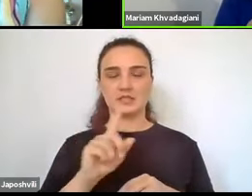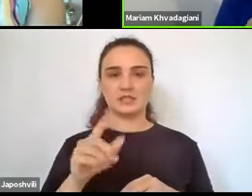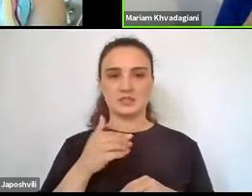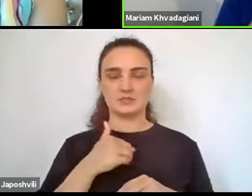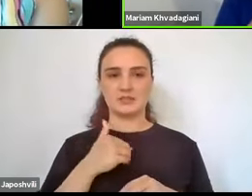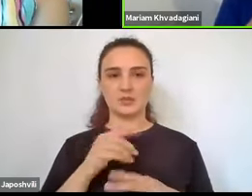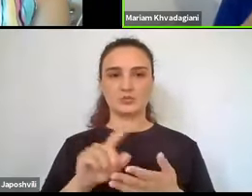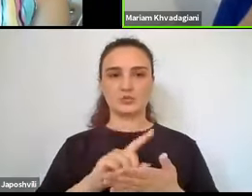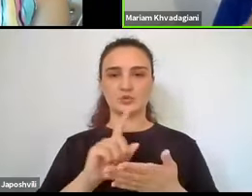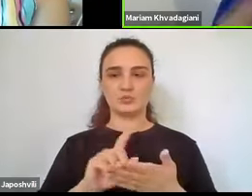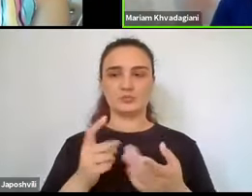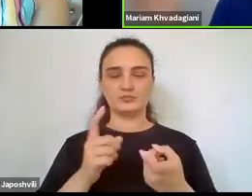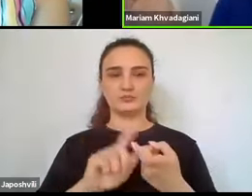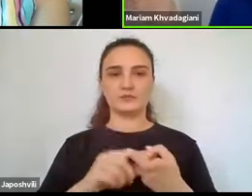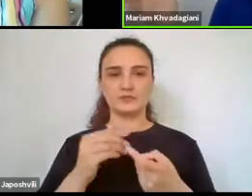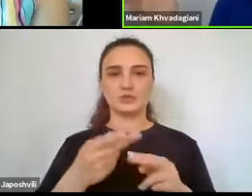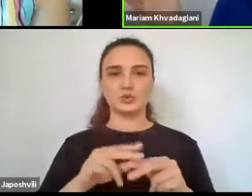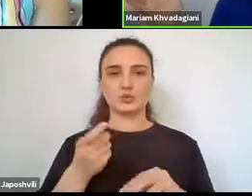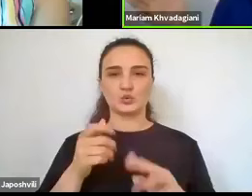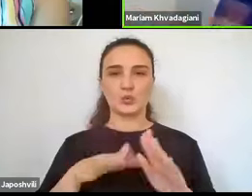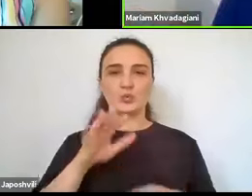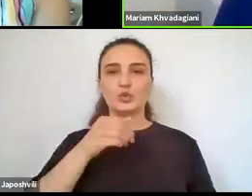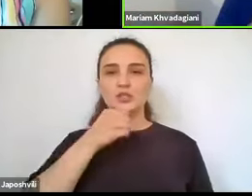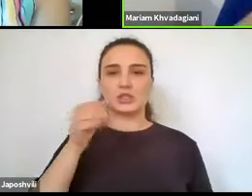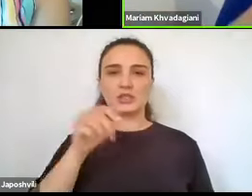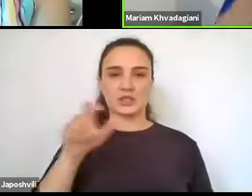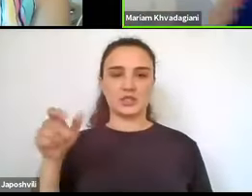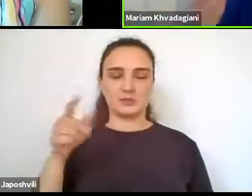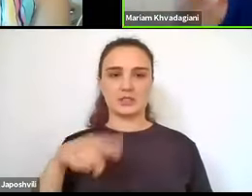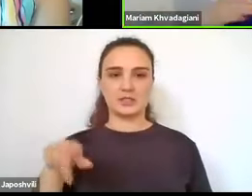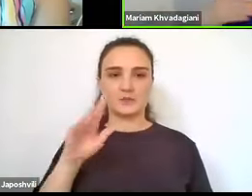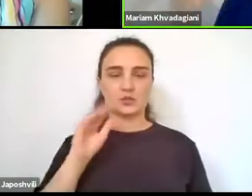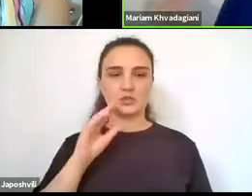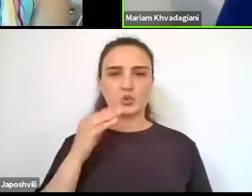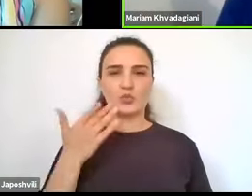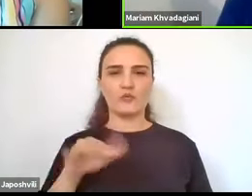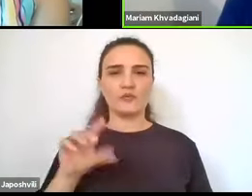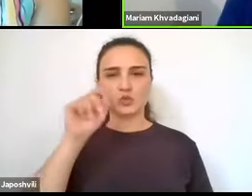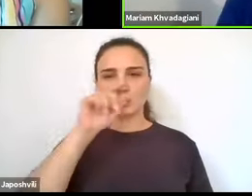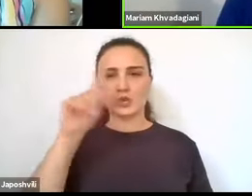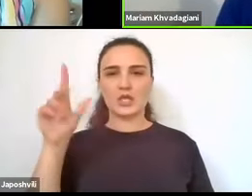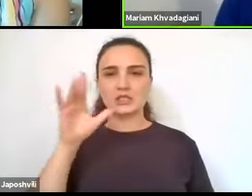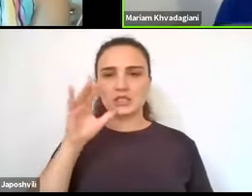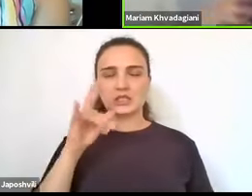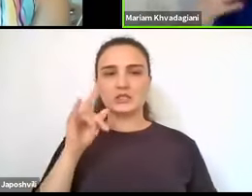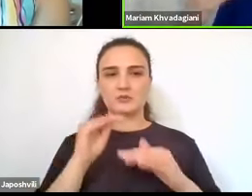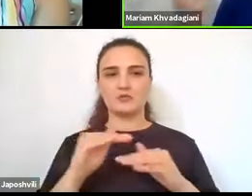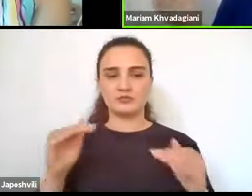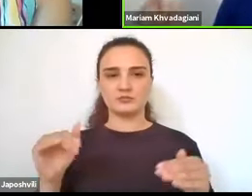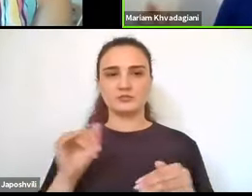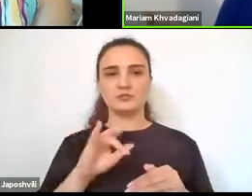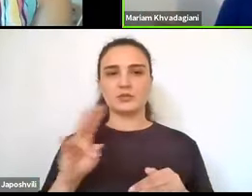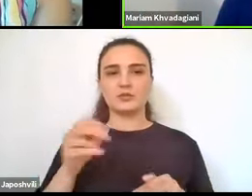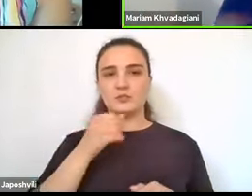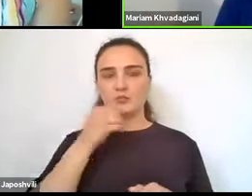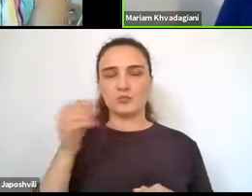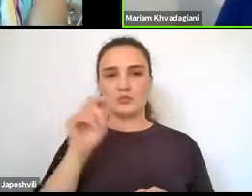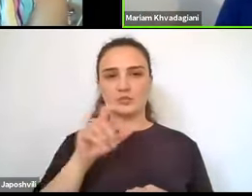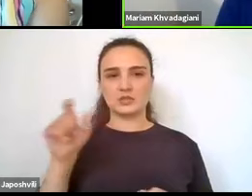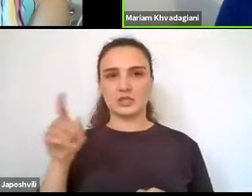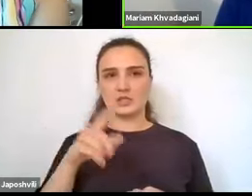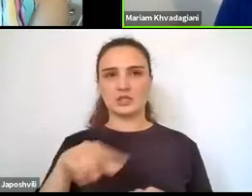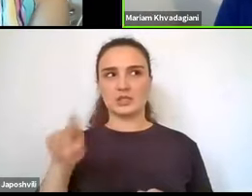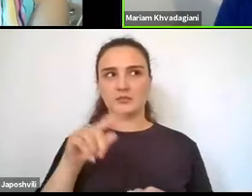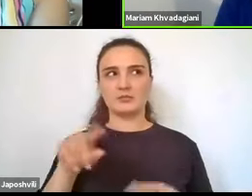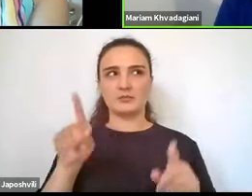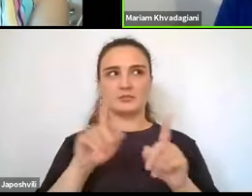მინდა უცებლად შევეხო ეს არის ცოტა უფრო დიდები როდესაც უკვე სკოლის ასაკის ბავშვები ან მოზარდებიც ასე